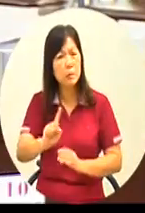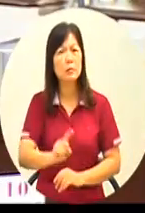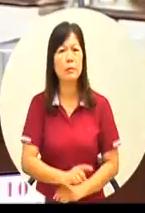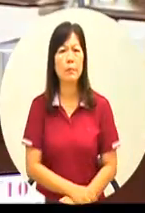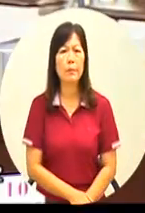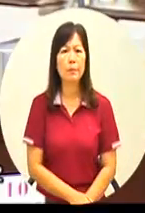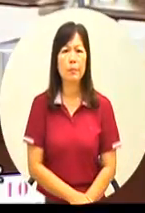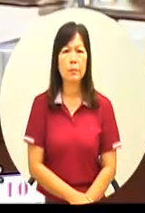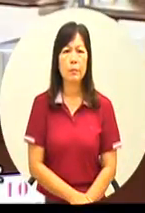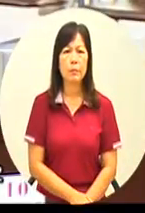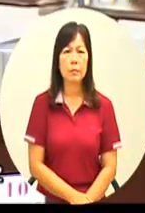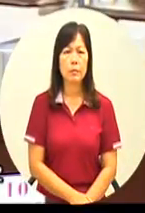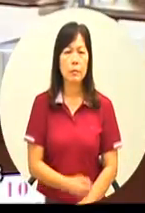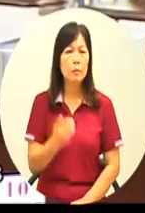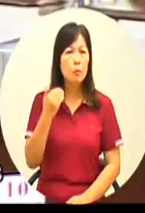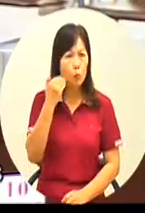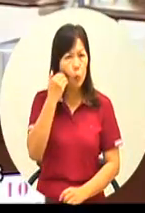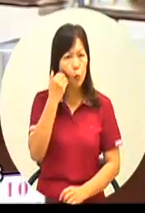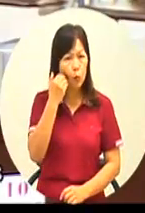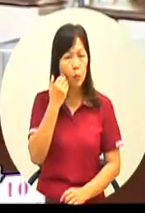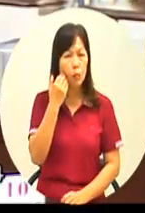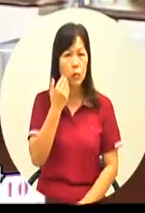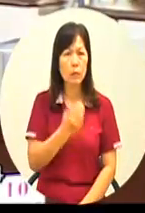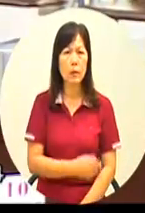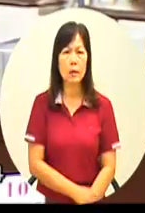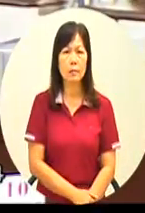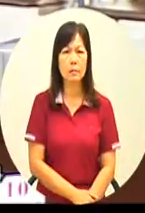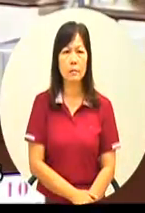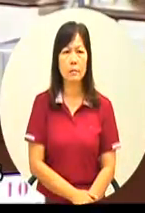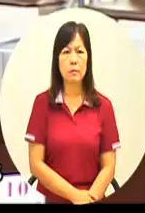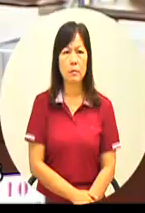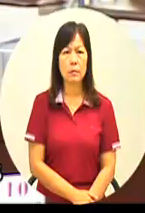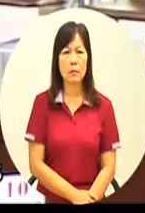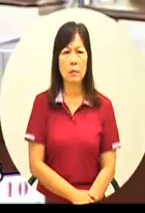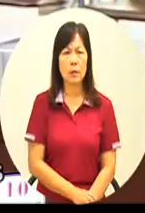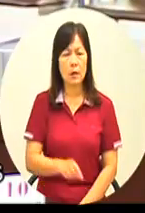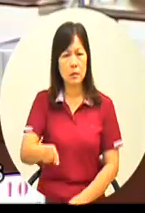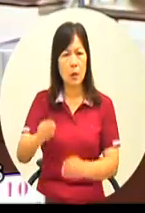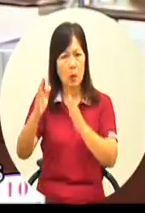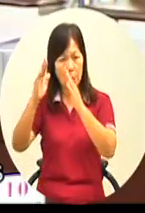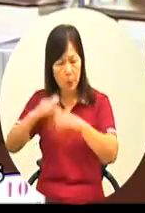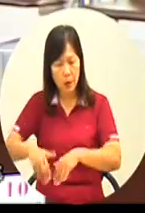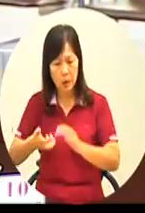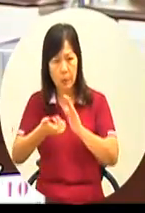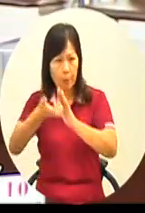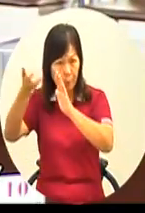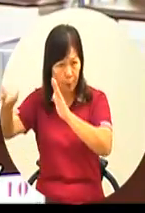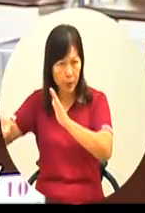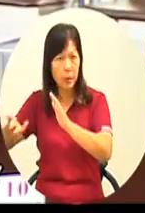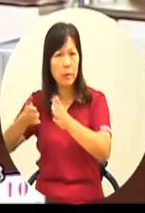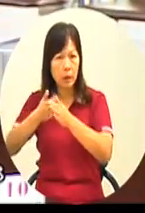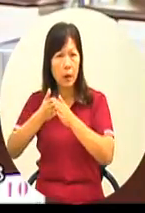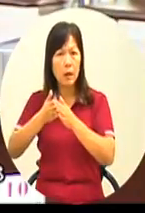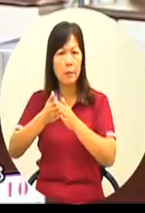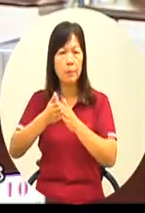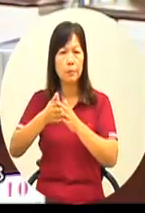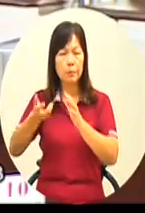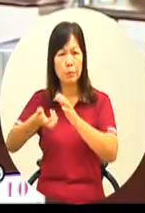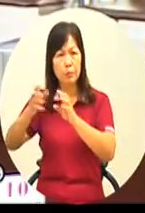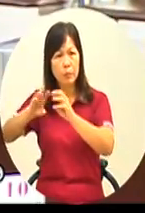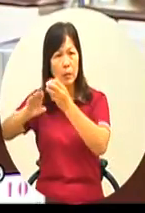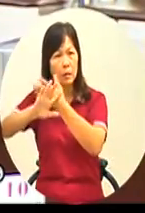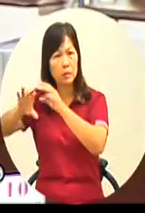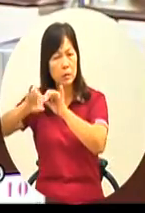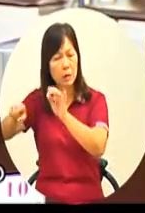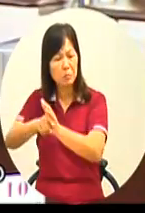啊，如果咧，那是这个用掉千里百里，是不是产生